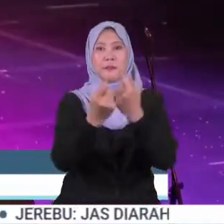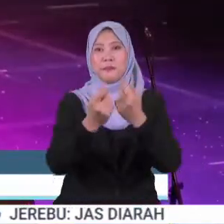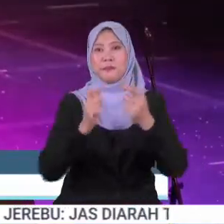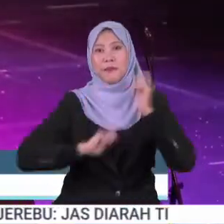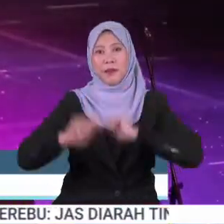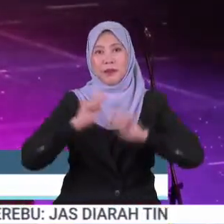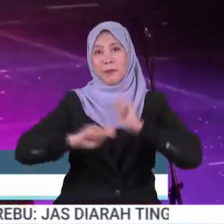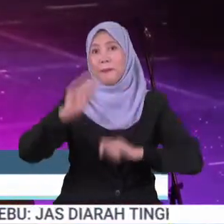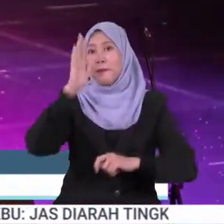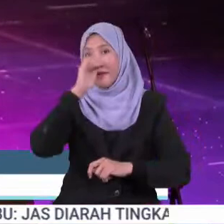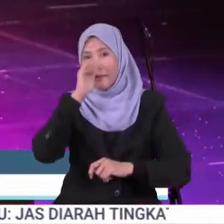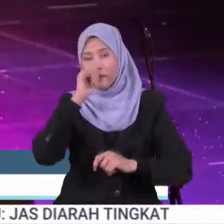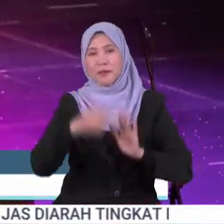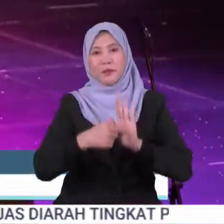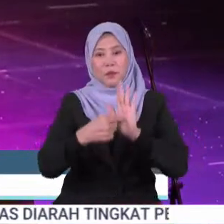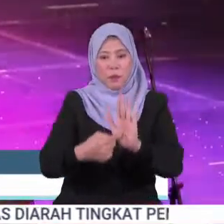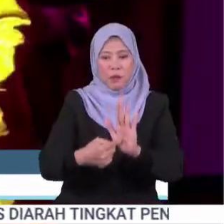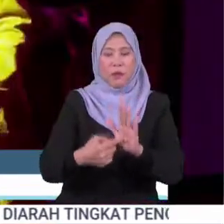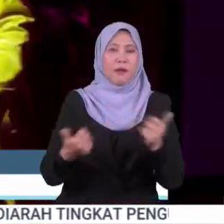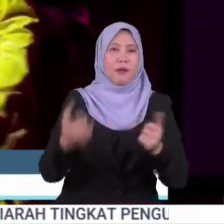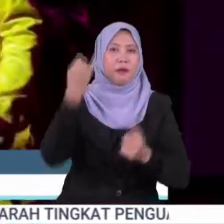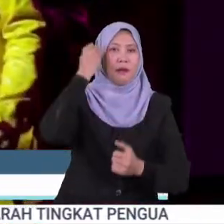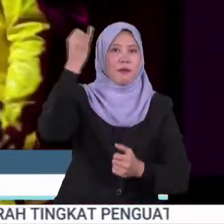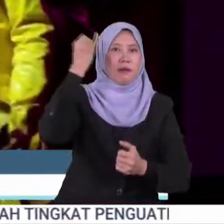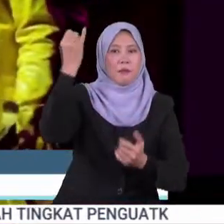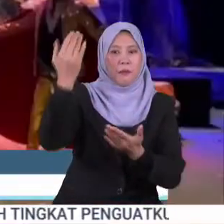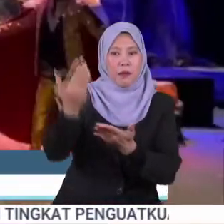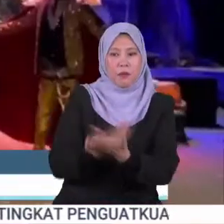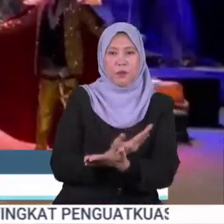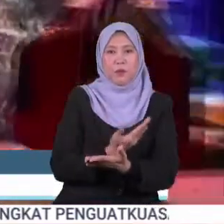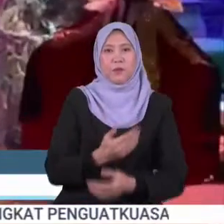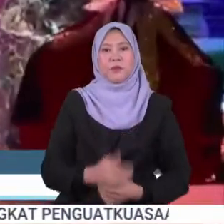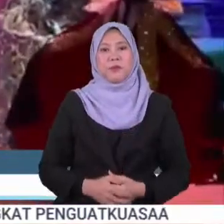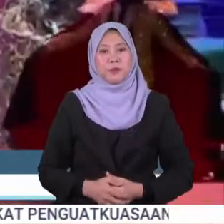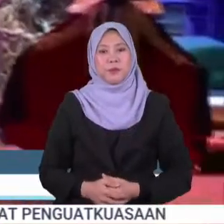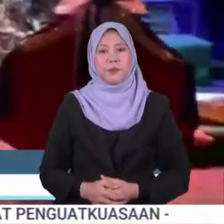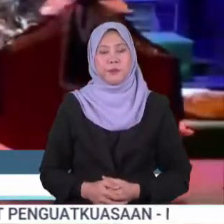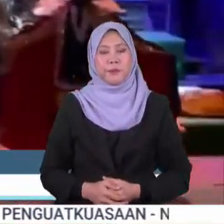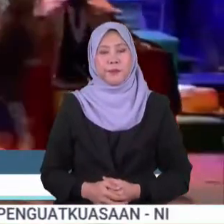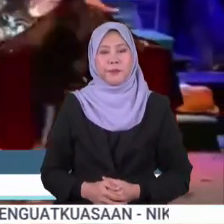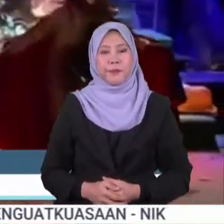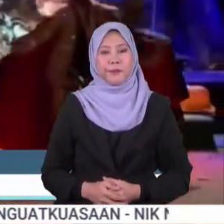Melaka yang sentiasa tampil dengan idea-idea baru.